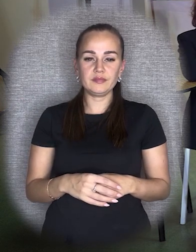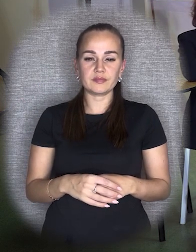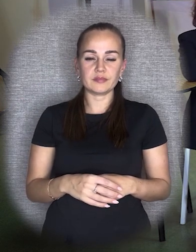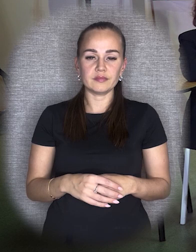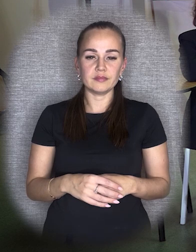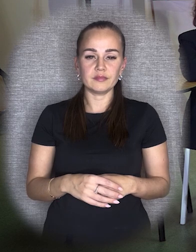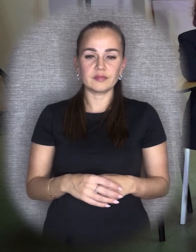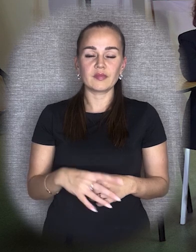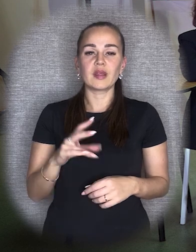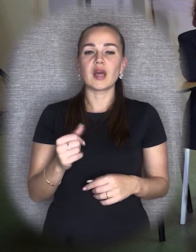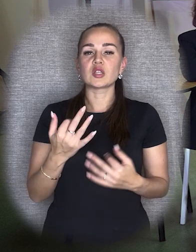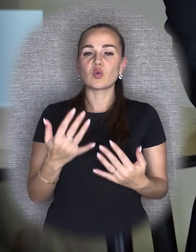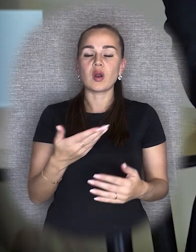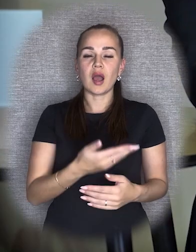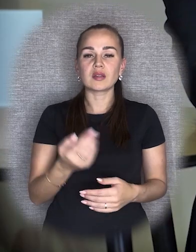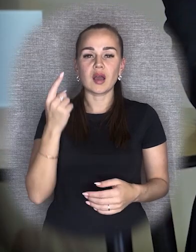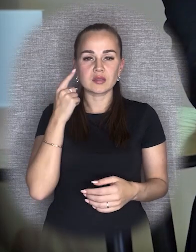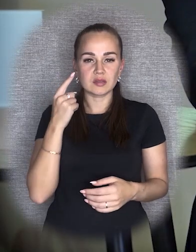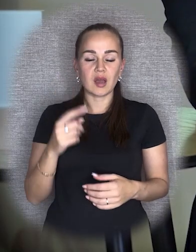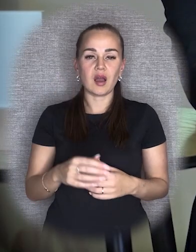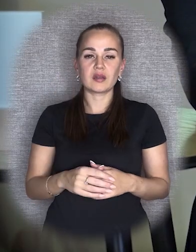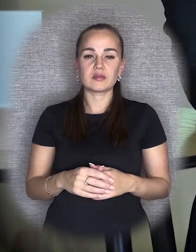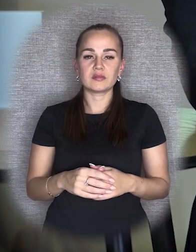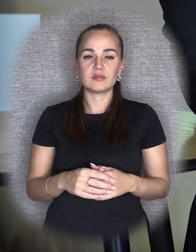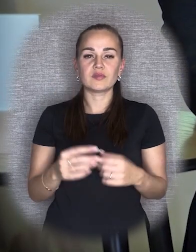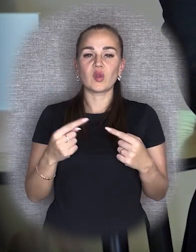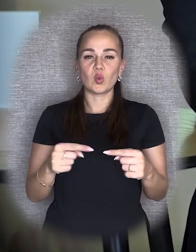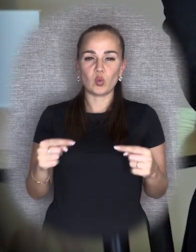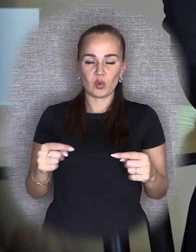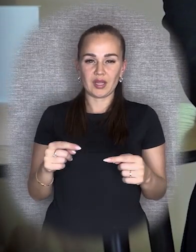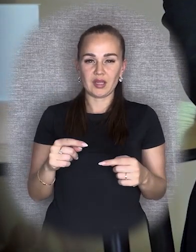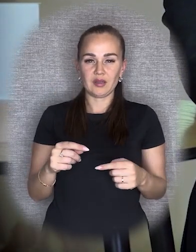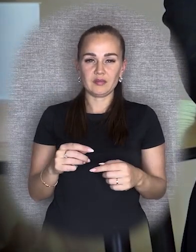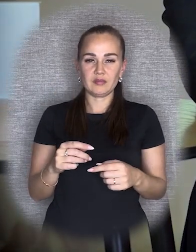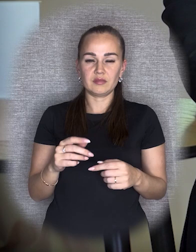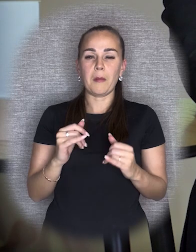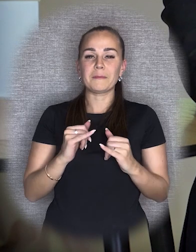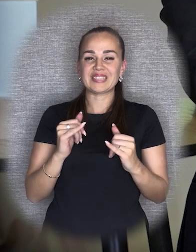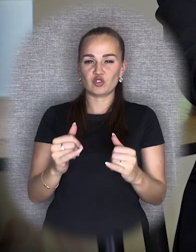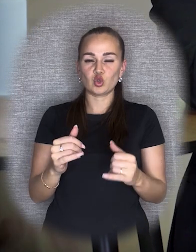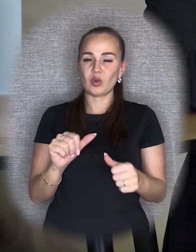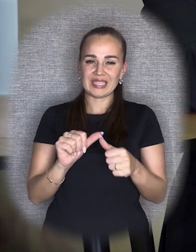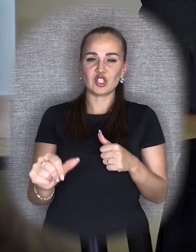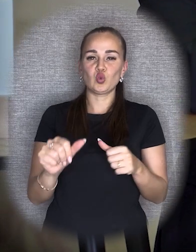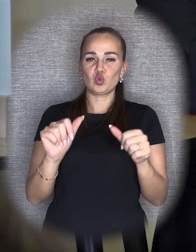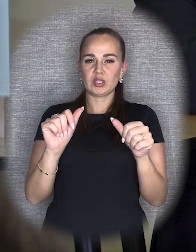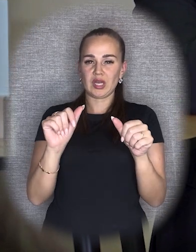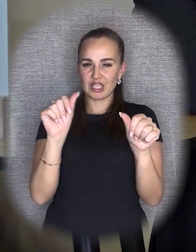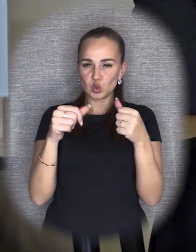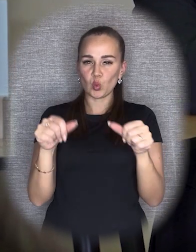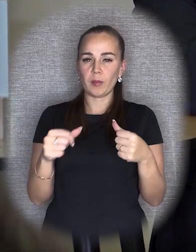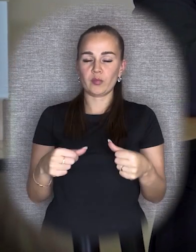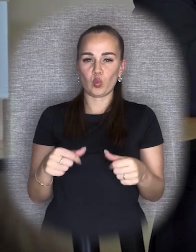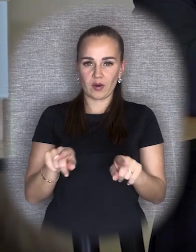Ну вот, насколько я знаю, других выставок, посвященных исключительно скульптуре, причем такого масштаба, чтобы